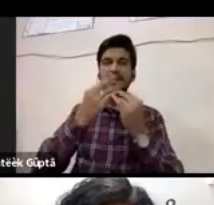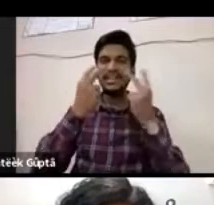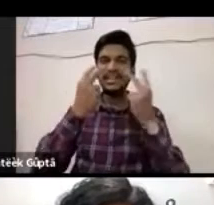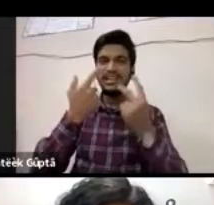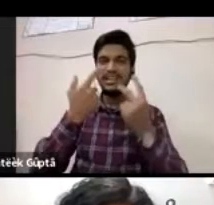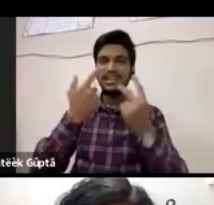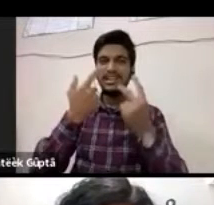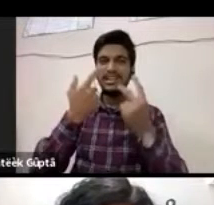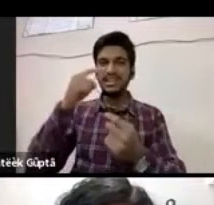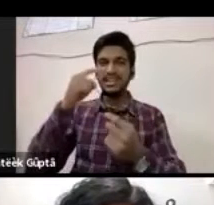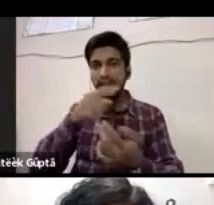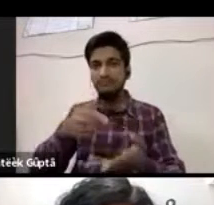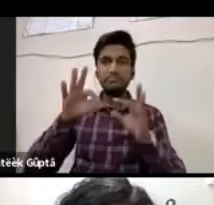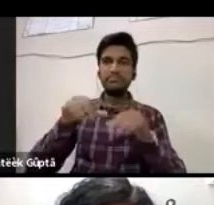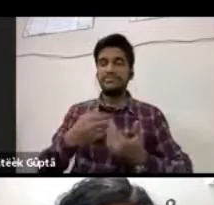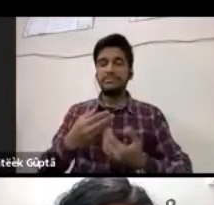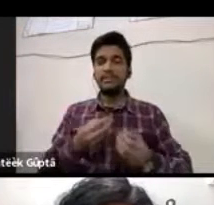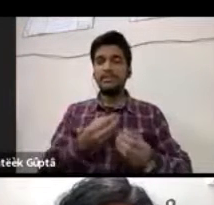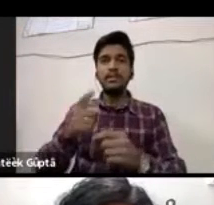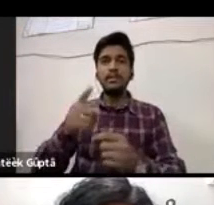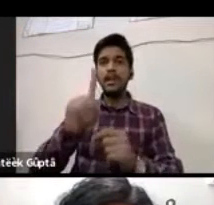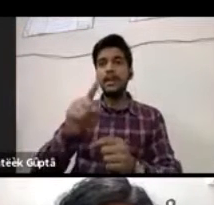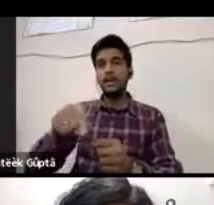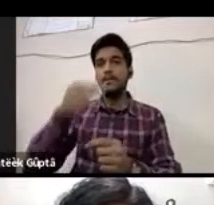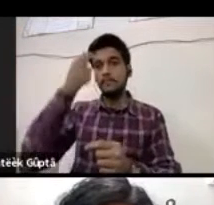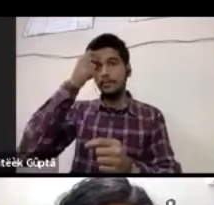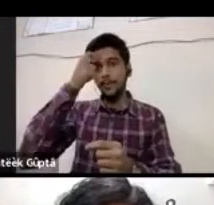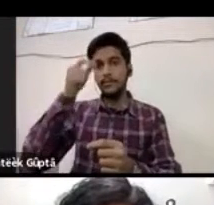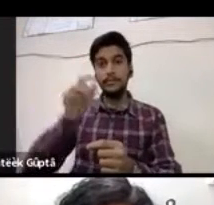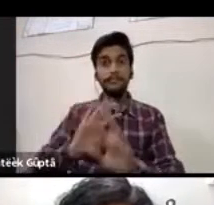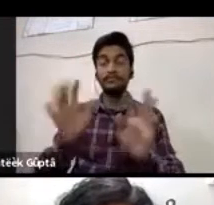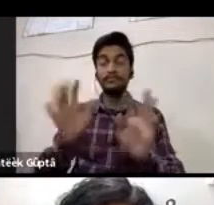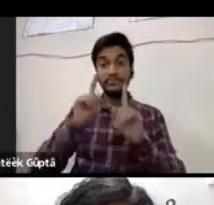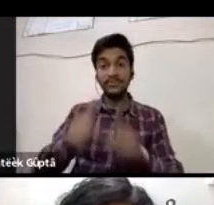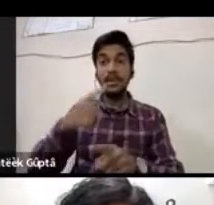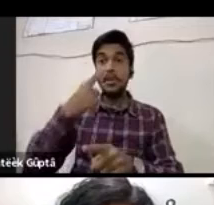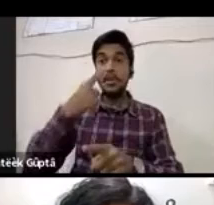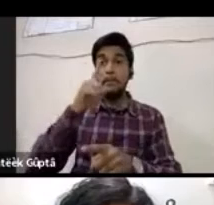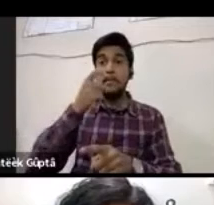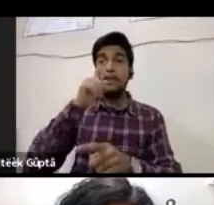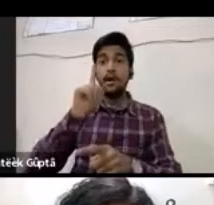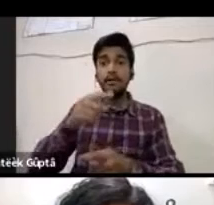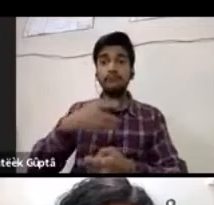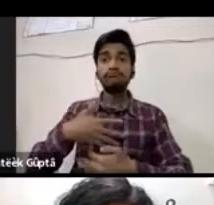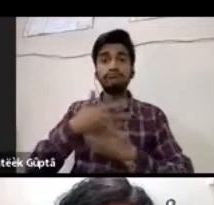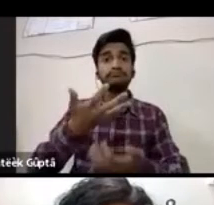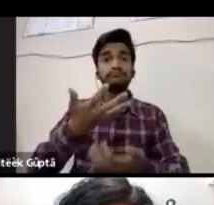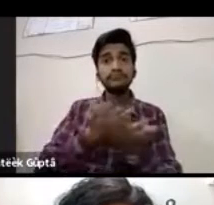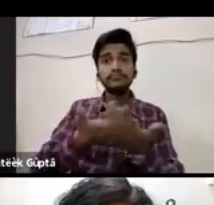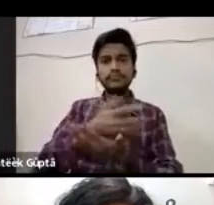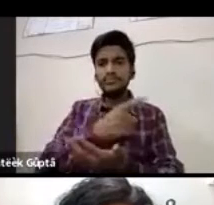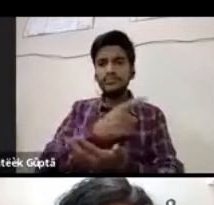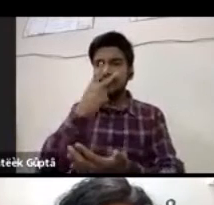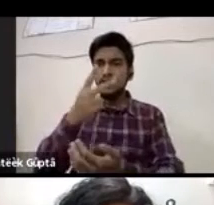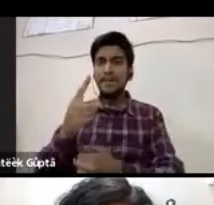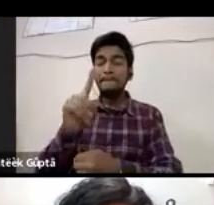अगर किसी भी तरीके का प्रॉब्लम है, इट इज इम्पॉर्टेंट पेरेंट्स को मेडिकल इंटरवेंशन डे वन डे जीरो ले लेना चाहिए.